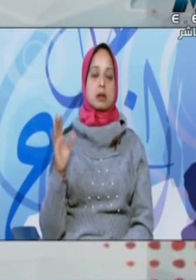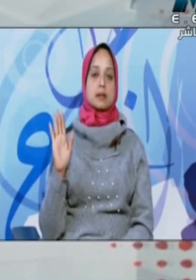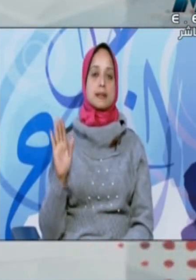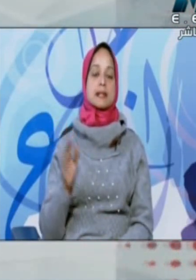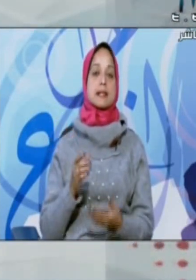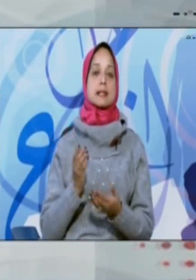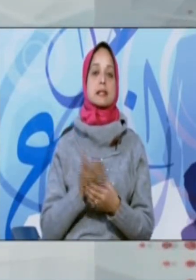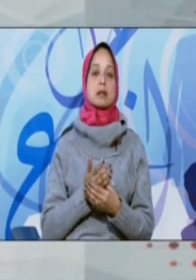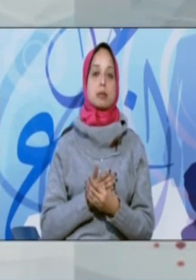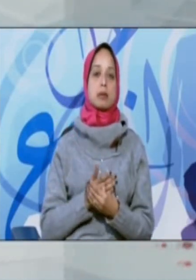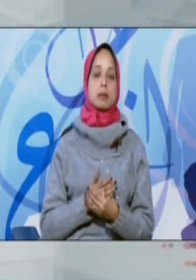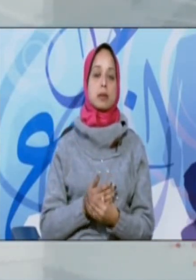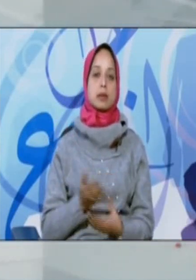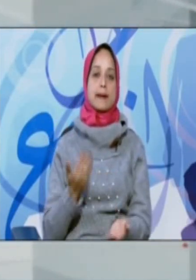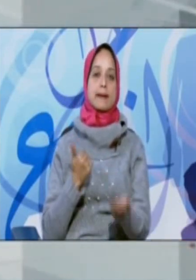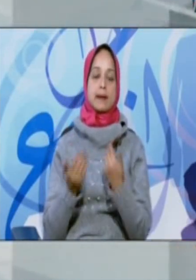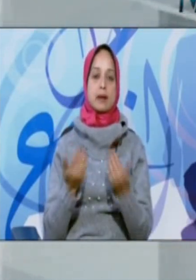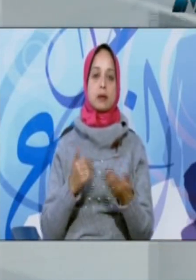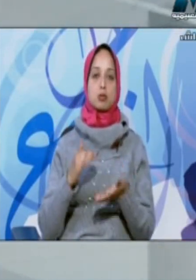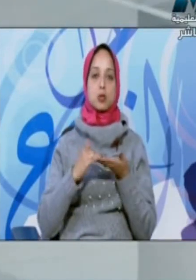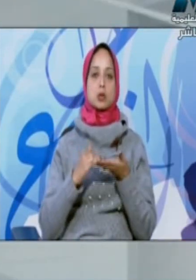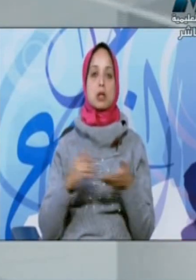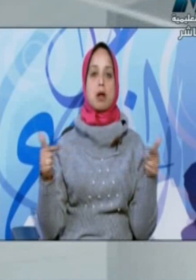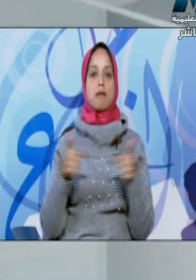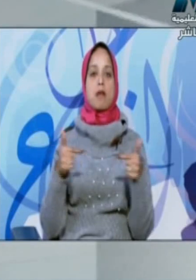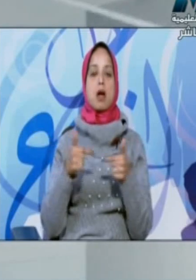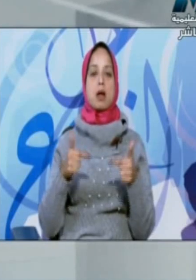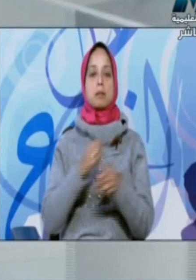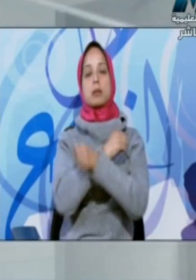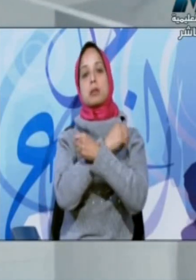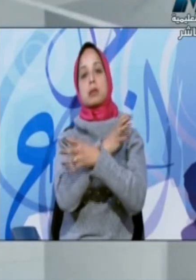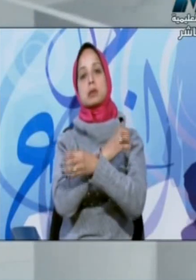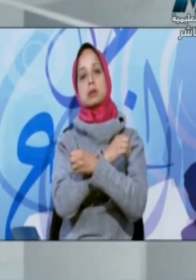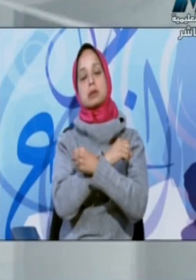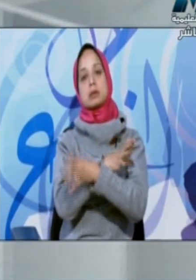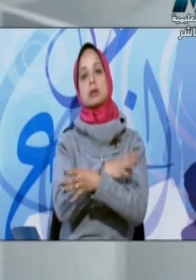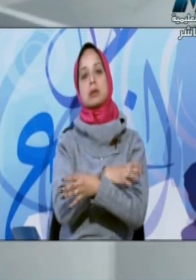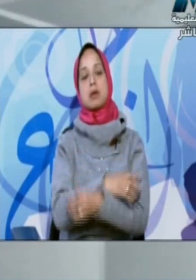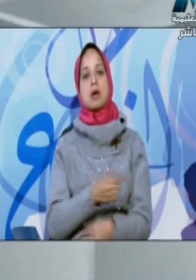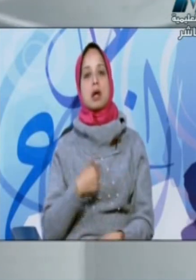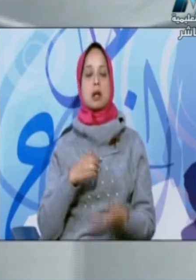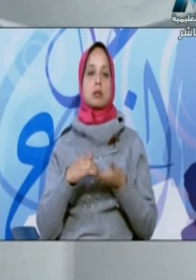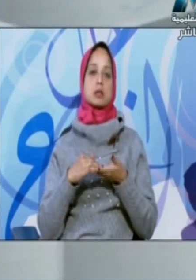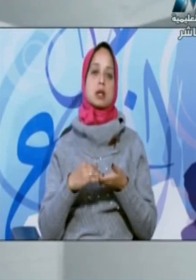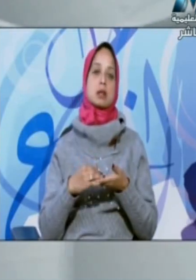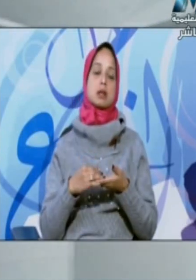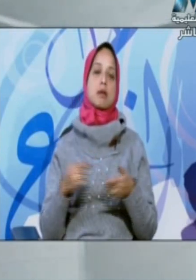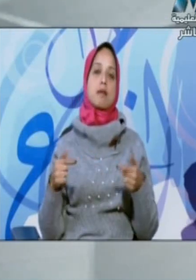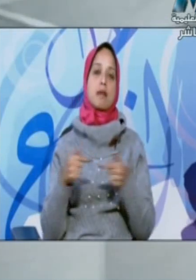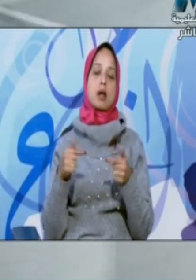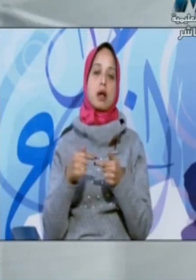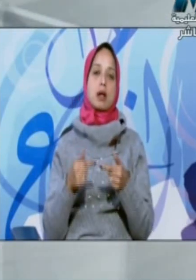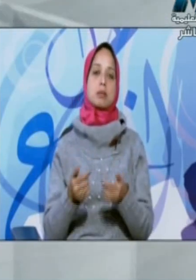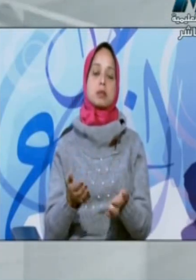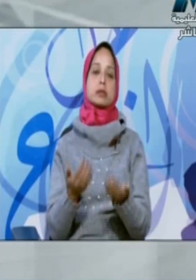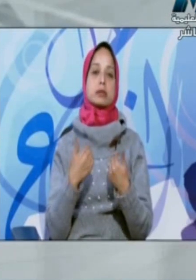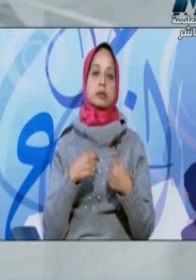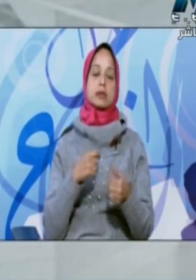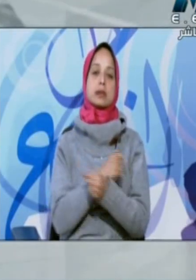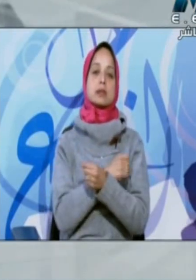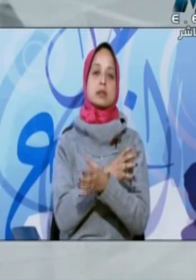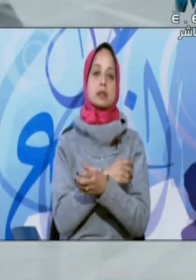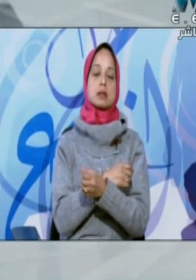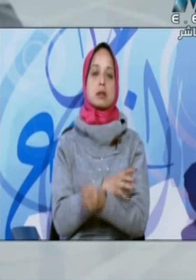الحرب وهو الاستقلال. النحاس هيصدعهم بقى، انا ساعدتكم في الحرب وفي معاهده بيننا دون الاستقلال. فانجلترا لما